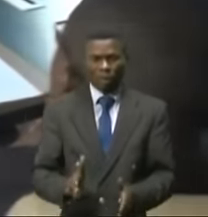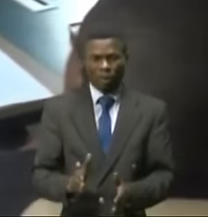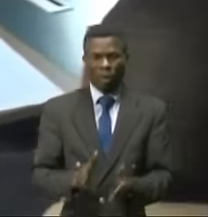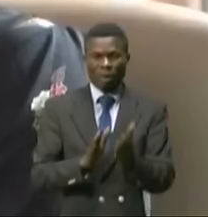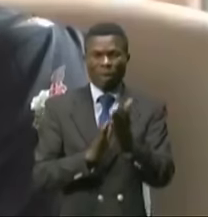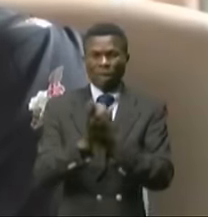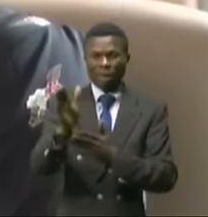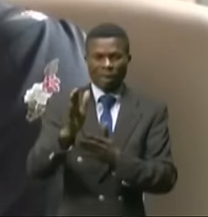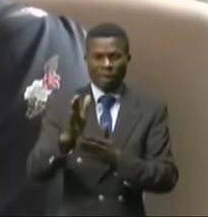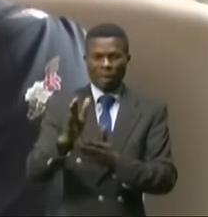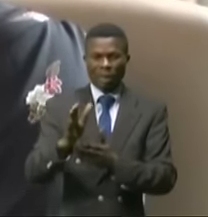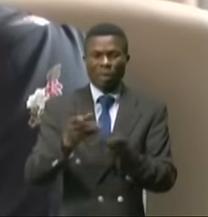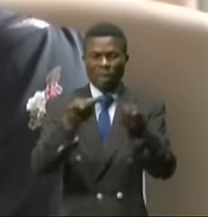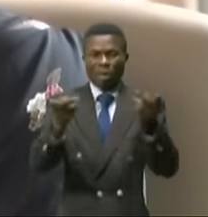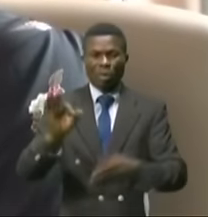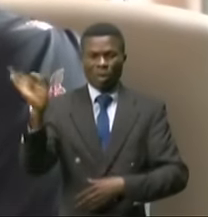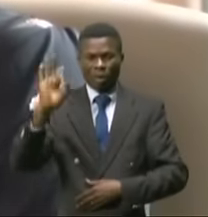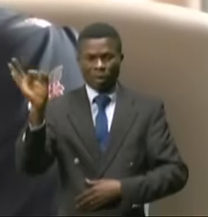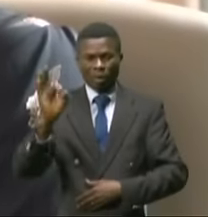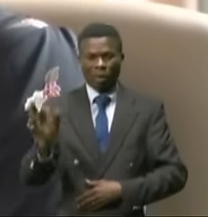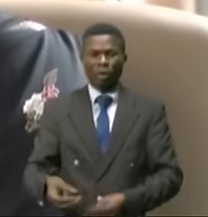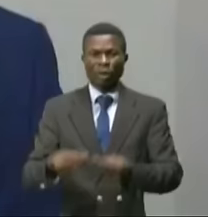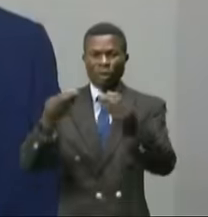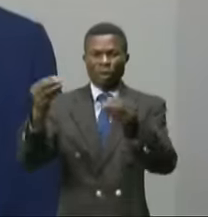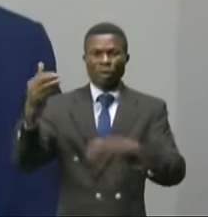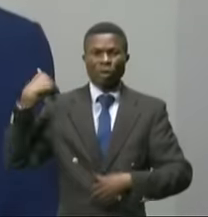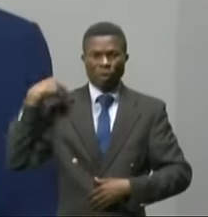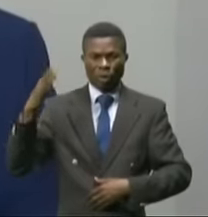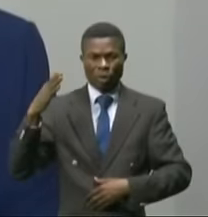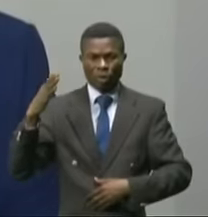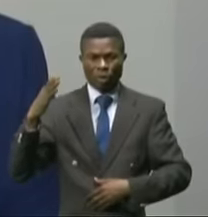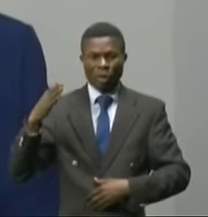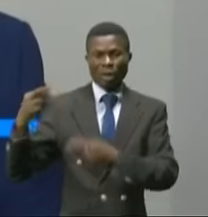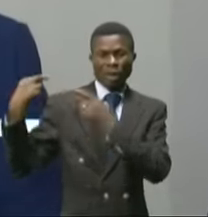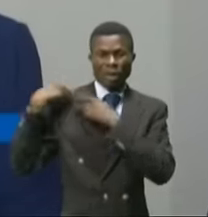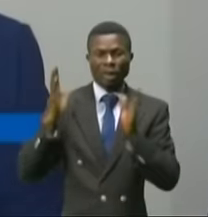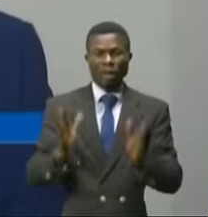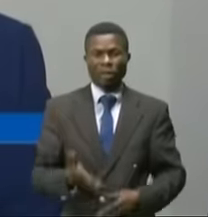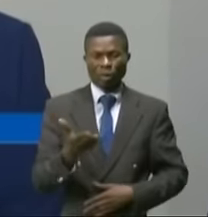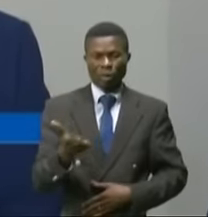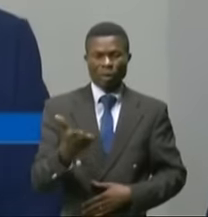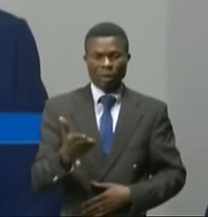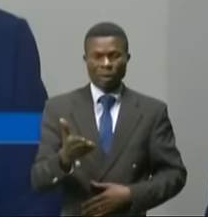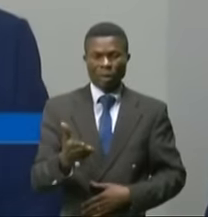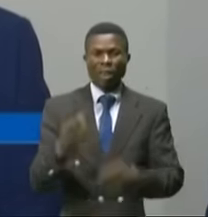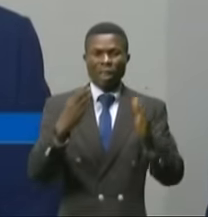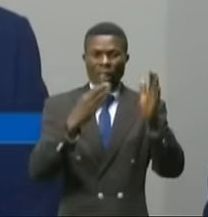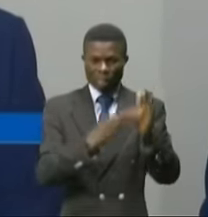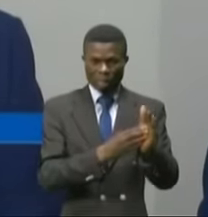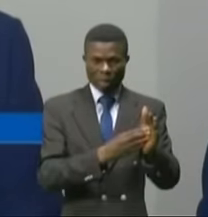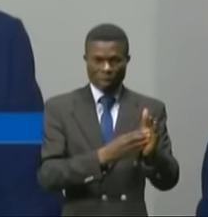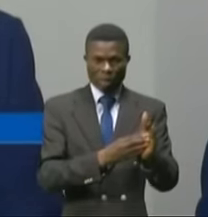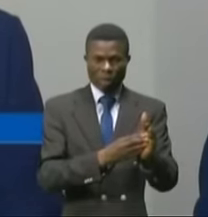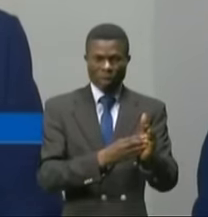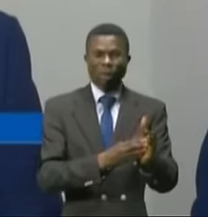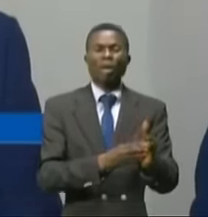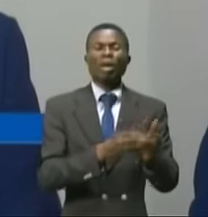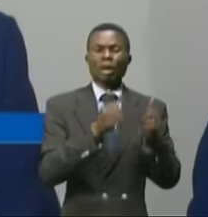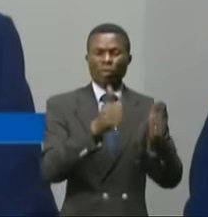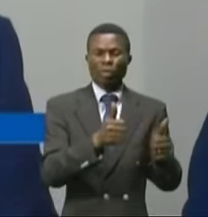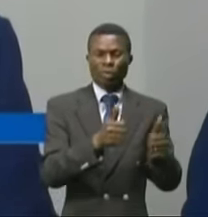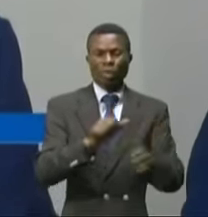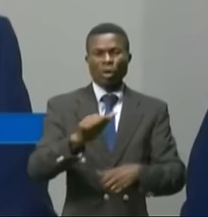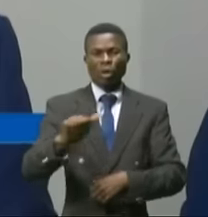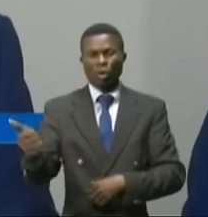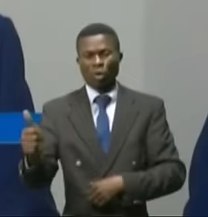15 concessions forestières rétrocédées à l'État par les titulaires, 9 ont été allouées à